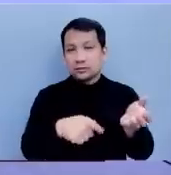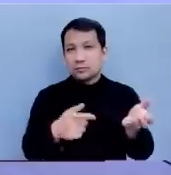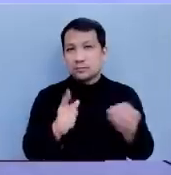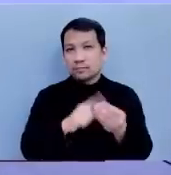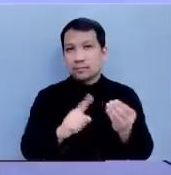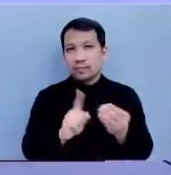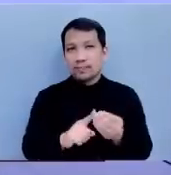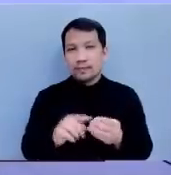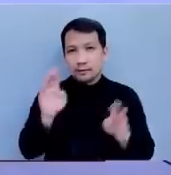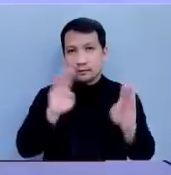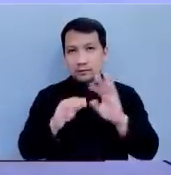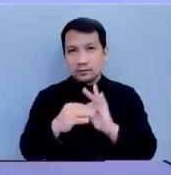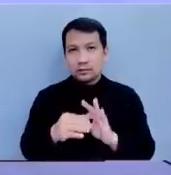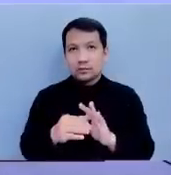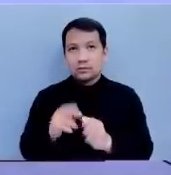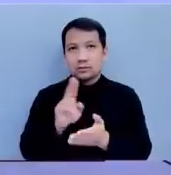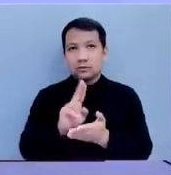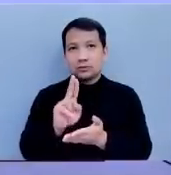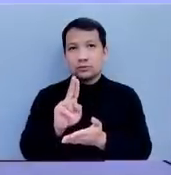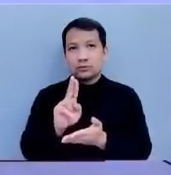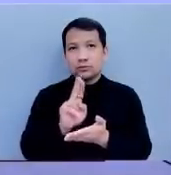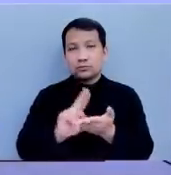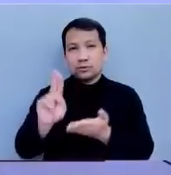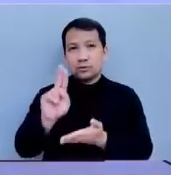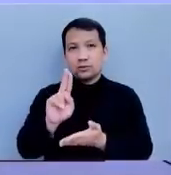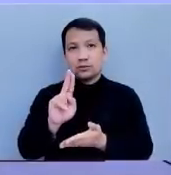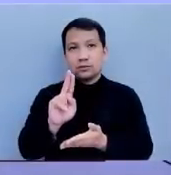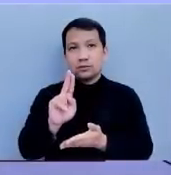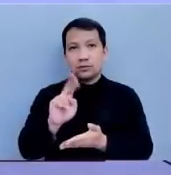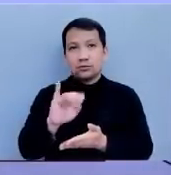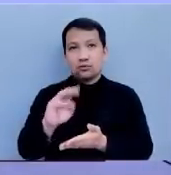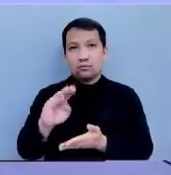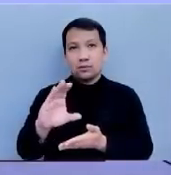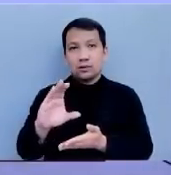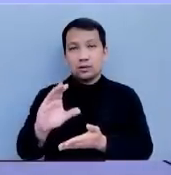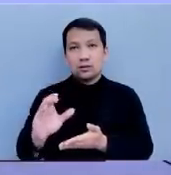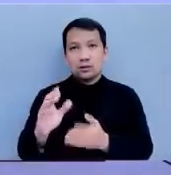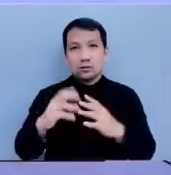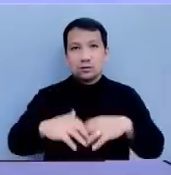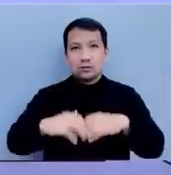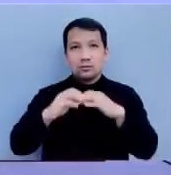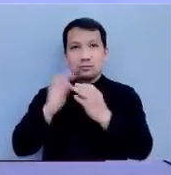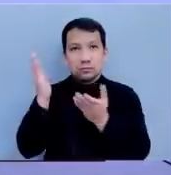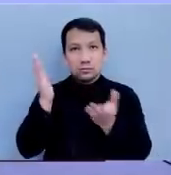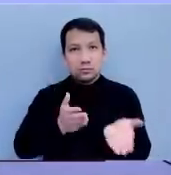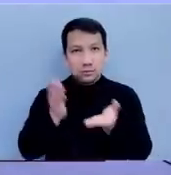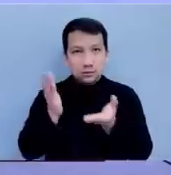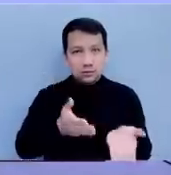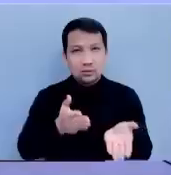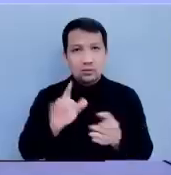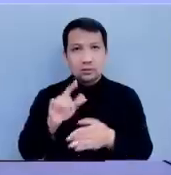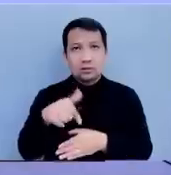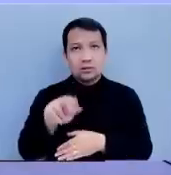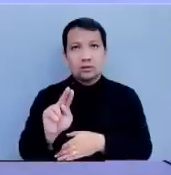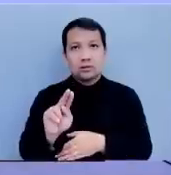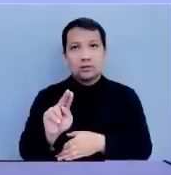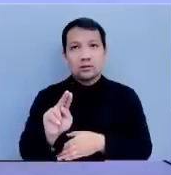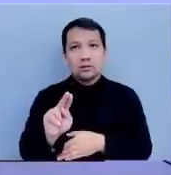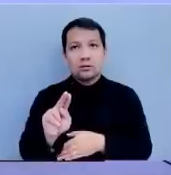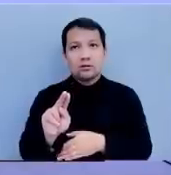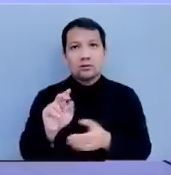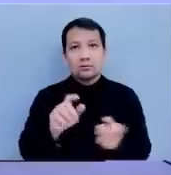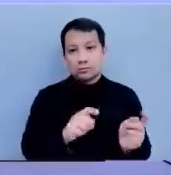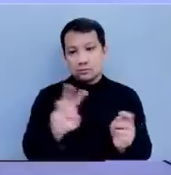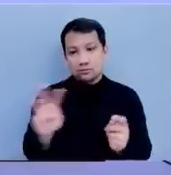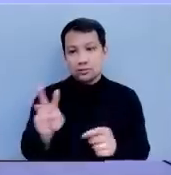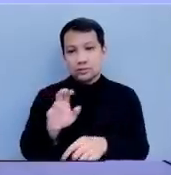na problema, ang University of Makati o yung UMAC na binubuhusan ng pera ng Makati LGU, yung nga po, nasa West